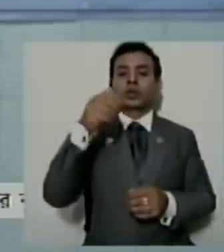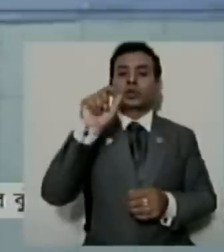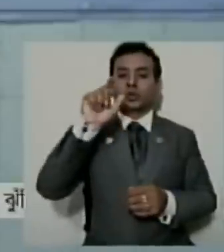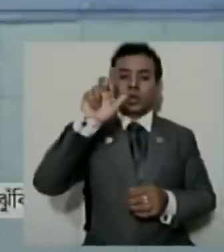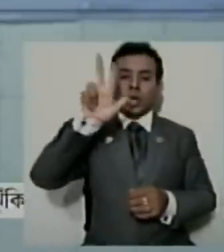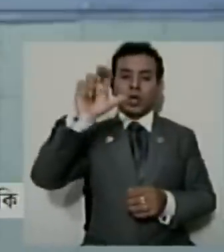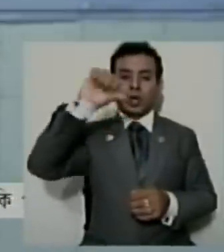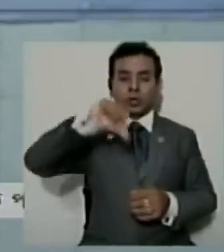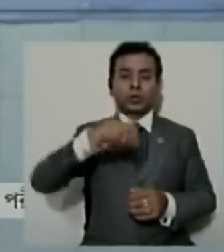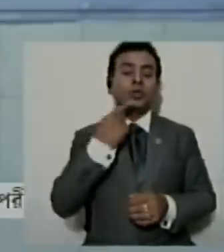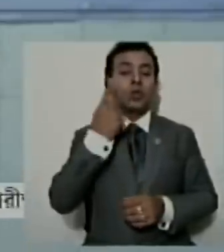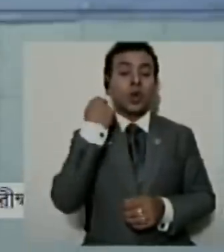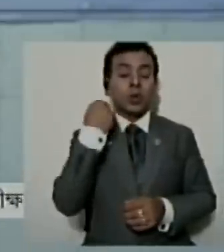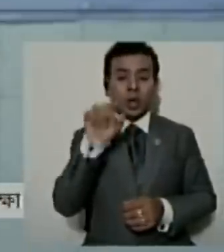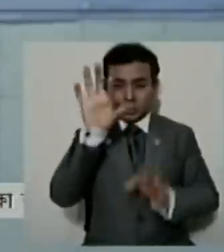3680টি।